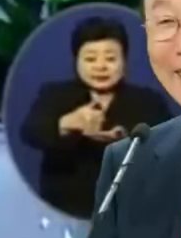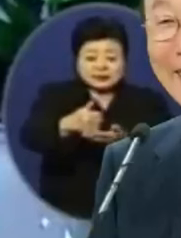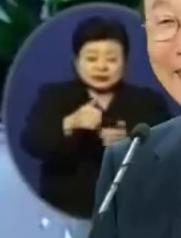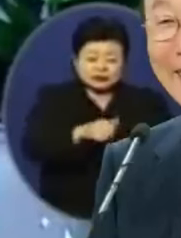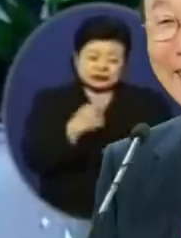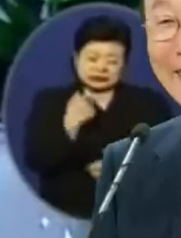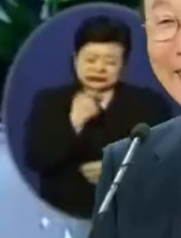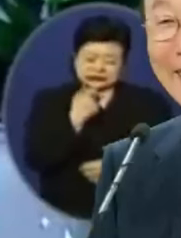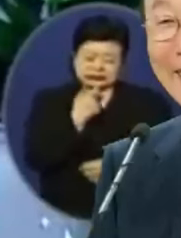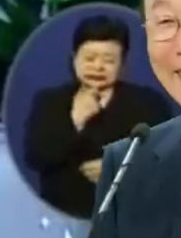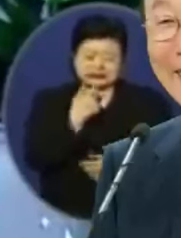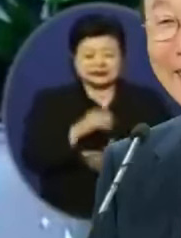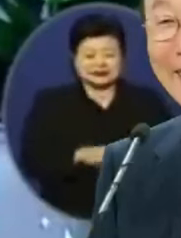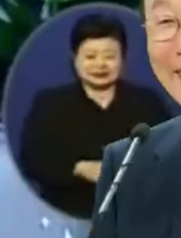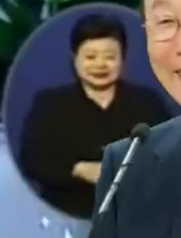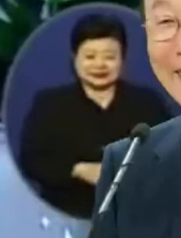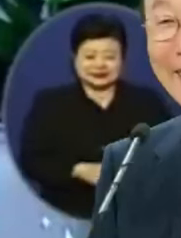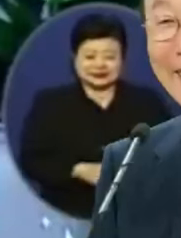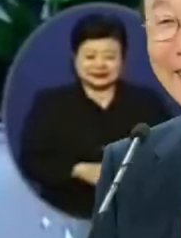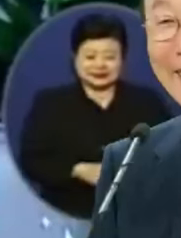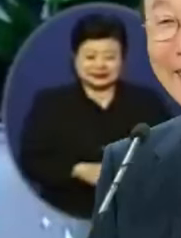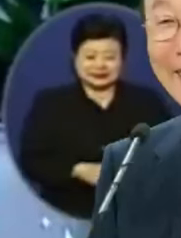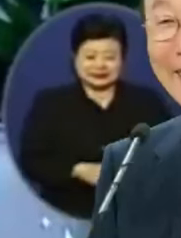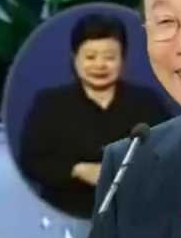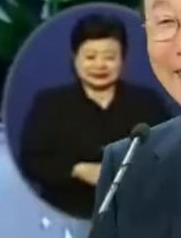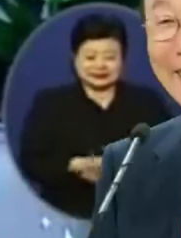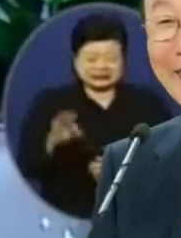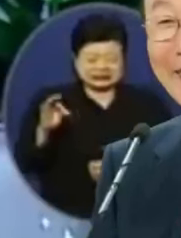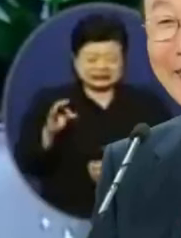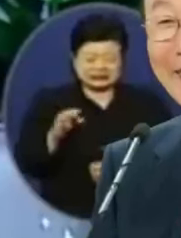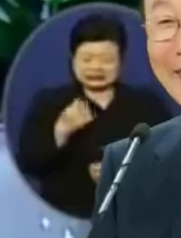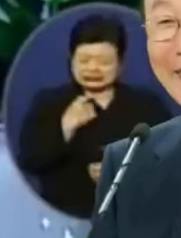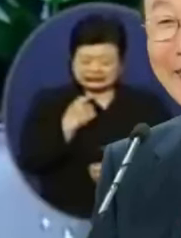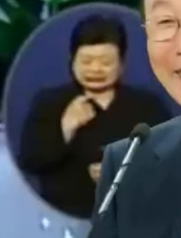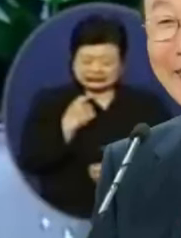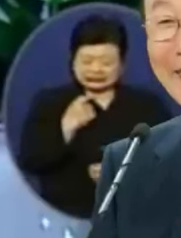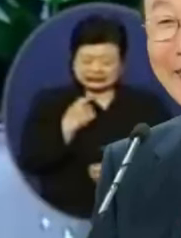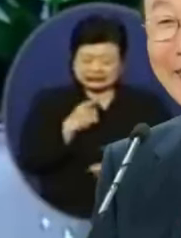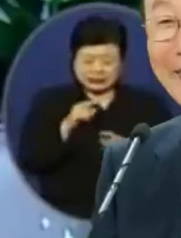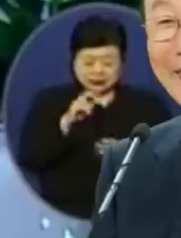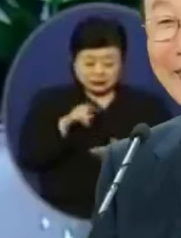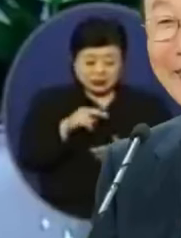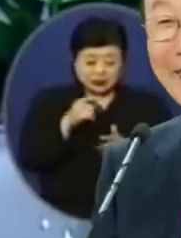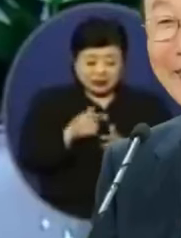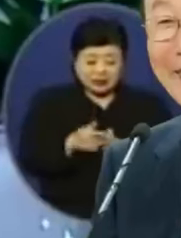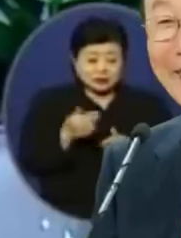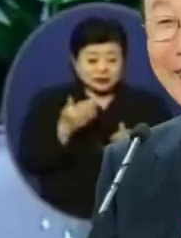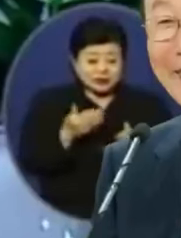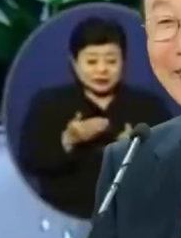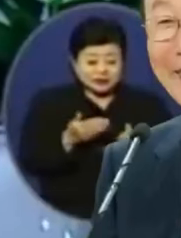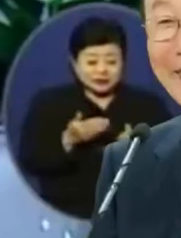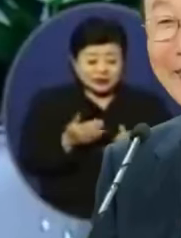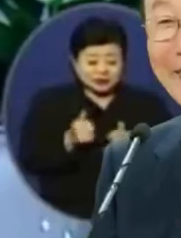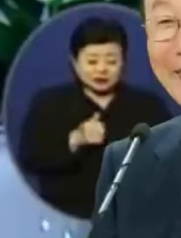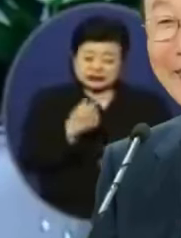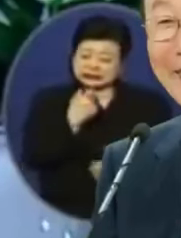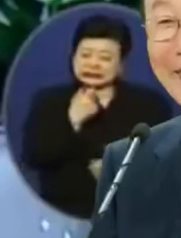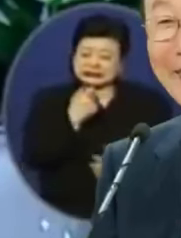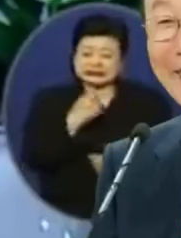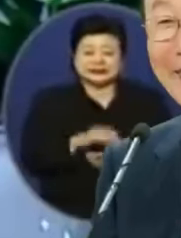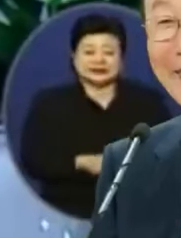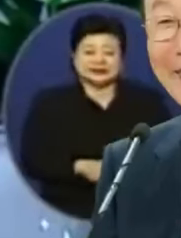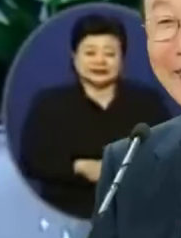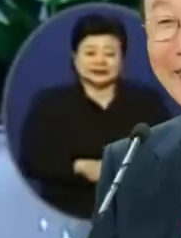죽기를 싫어했습니다. 우리가 그것을 인정 안 하려고 자꾸 하지만은 성경에 보면 예수님께서 죽기를